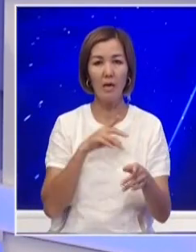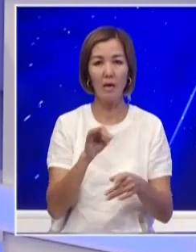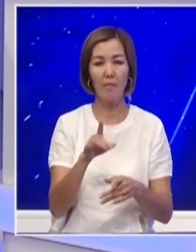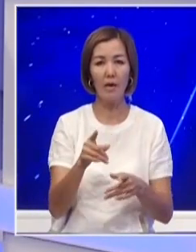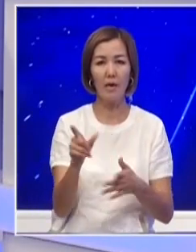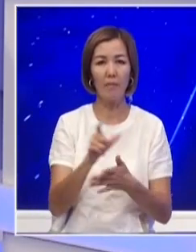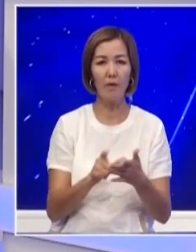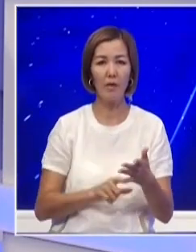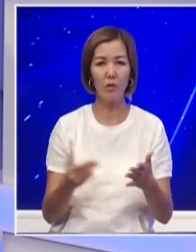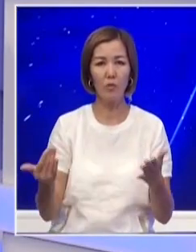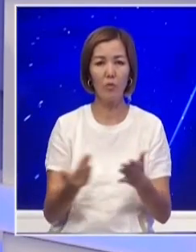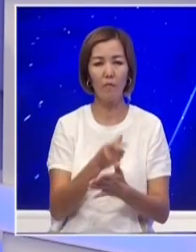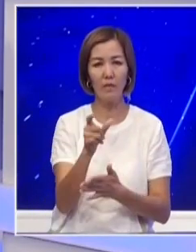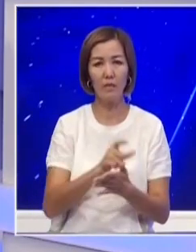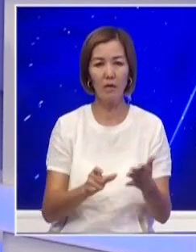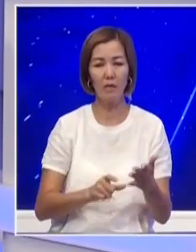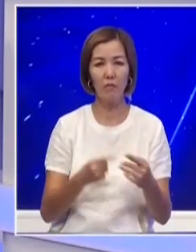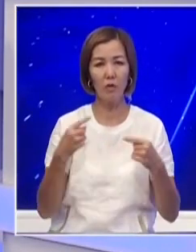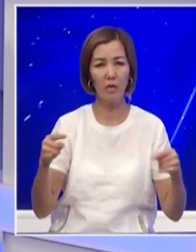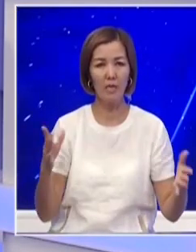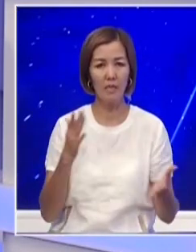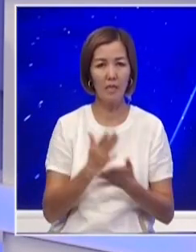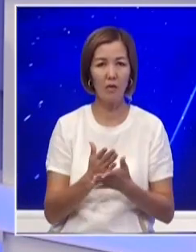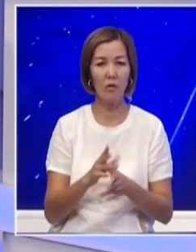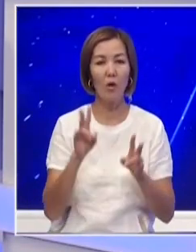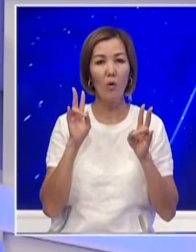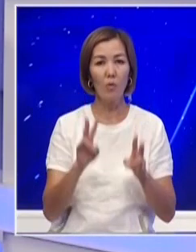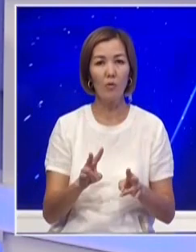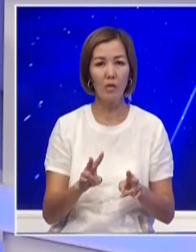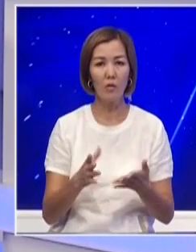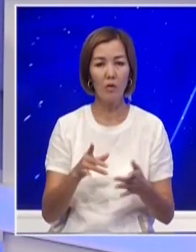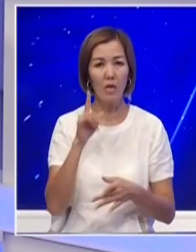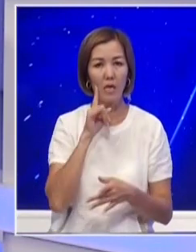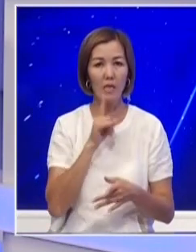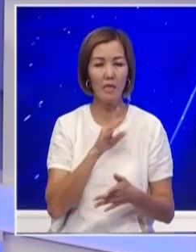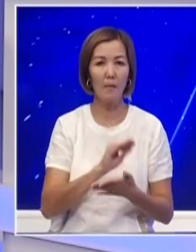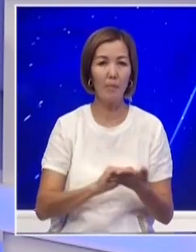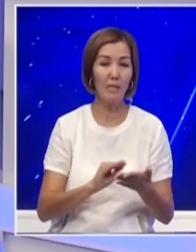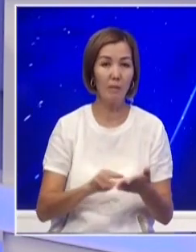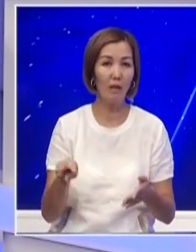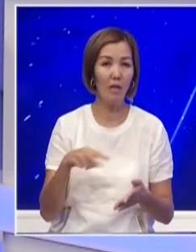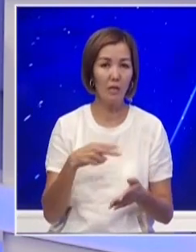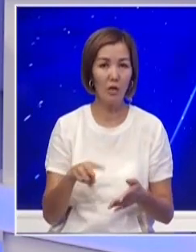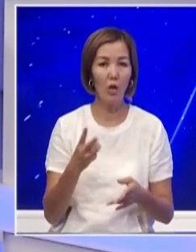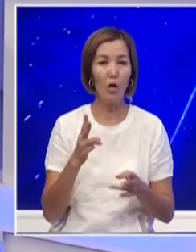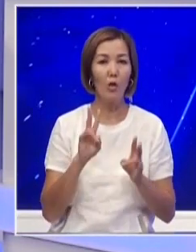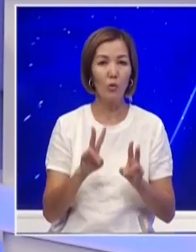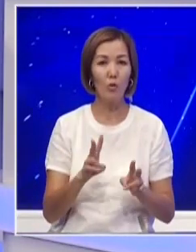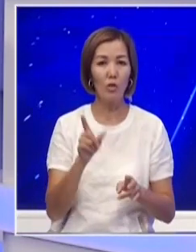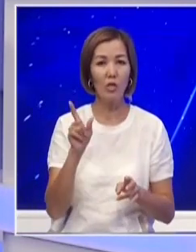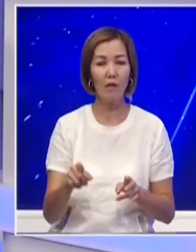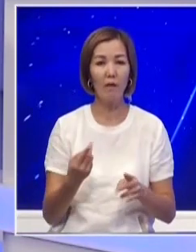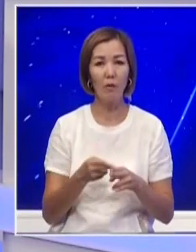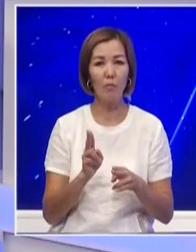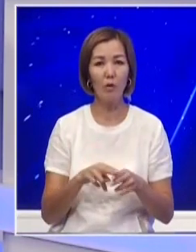поэзии появились новые стихотворные формы. Он был не только основоположником казахской письменной литературы, но и человеком, который